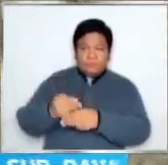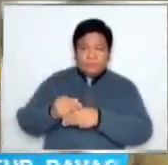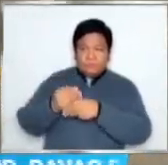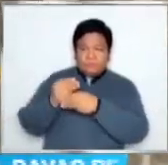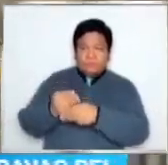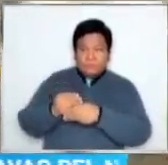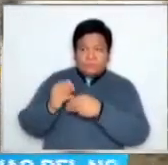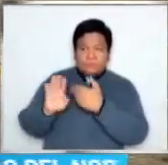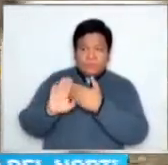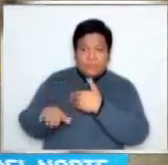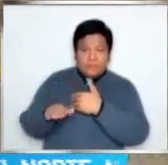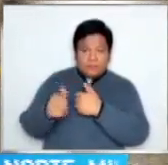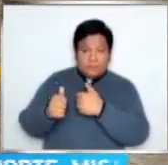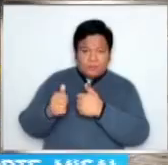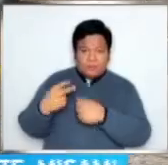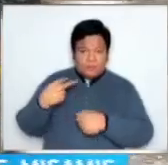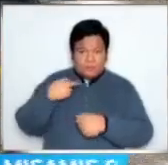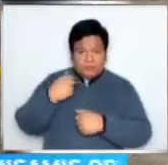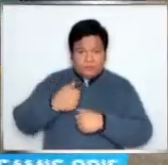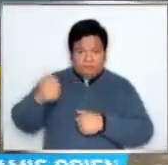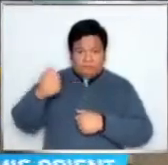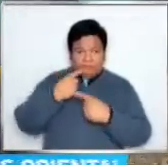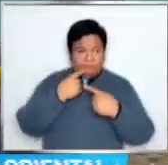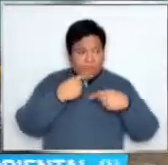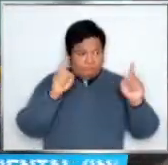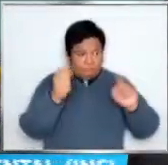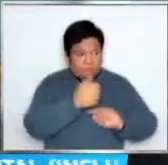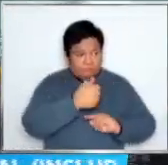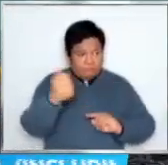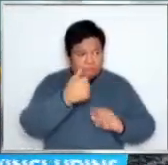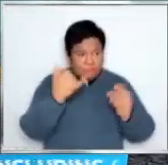stranded, nakabiyahe na sa ngayon, Hiner?